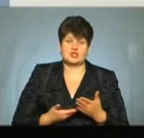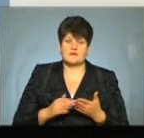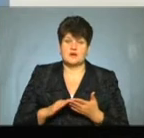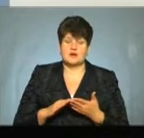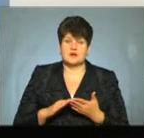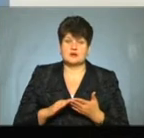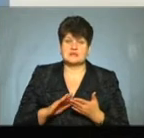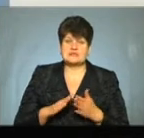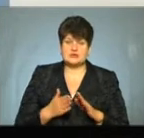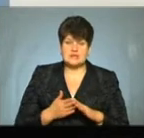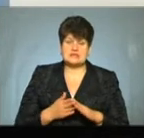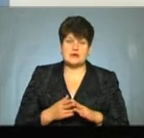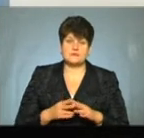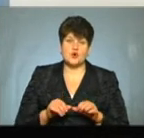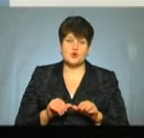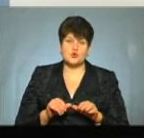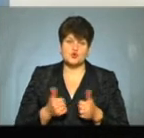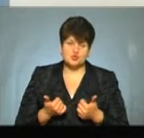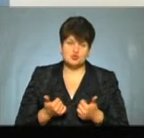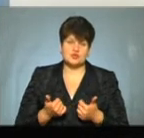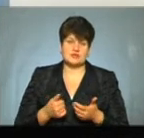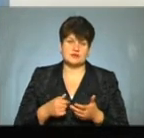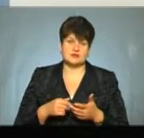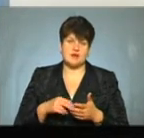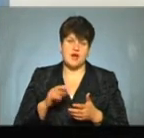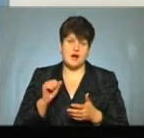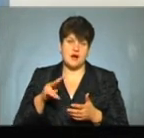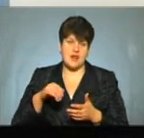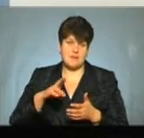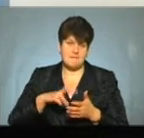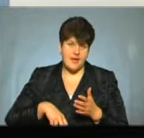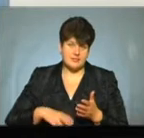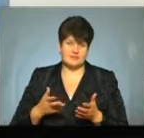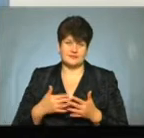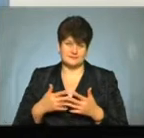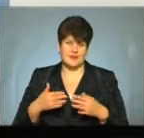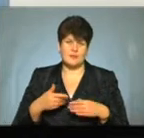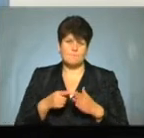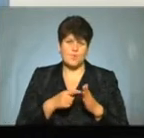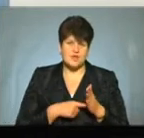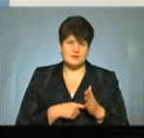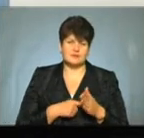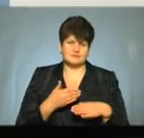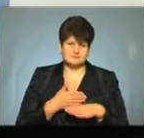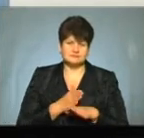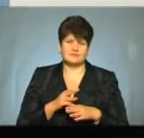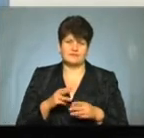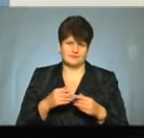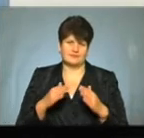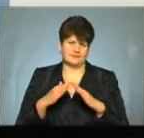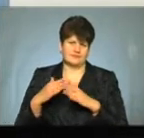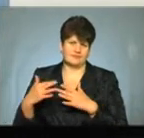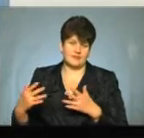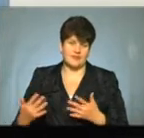розлучення, стягнення аліментів, поділ майна. І тут задекларовано в нашій організації надання